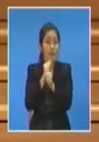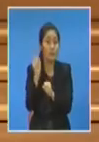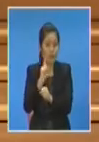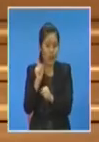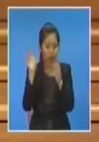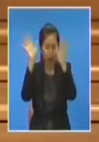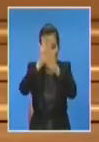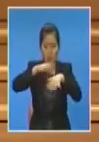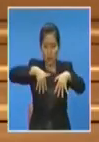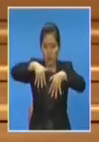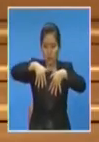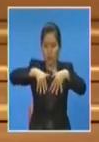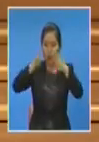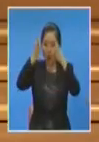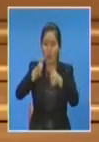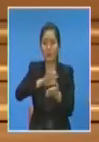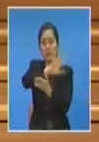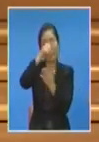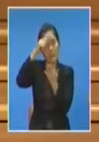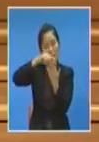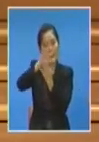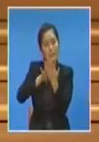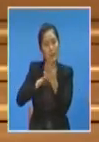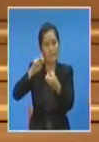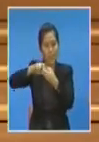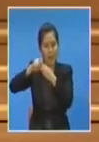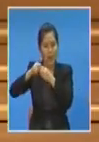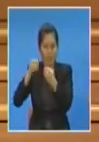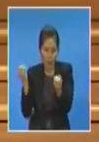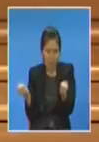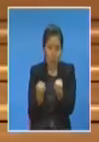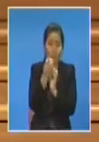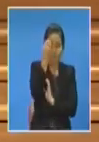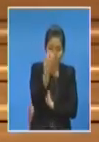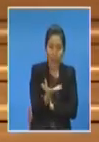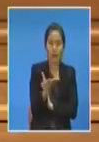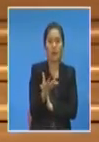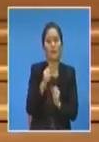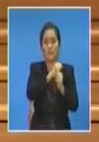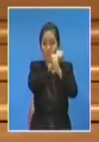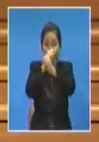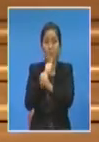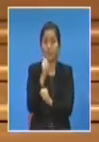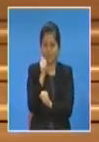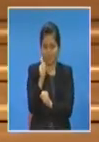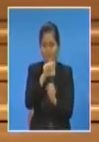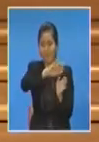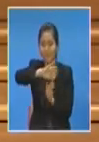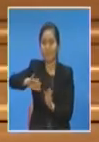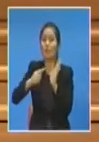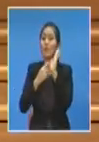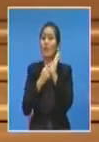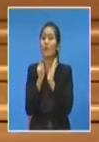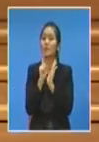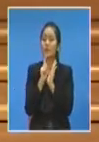นต้องรับผลของภัยนั้นๆผมขออนุญาตยกตัวอย่างครับก็ส่วนใหญ่ก็